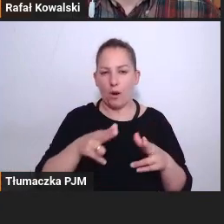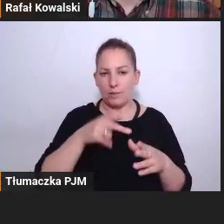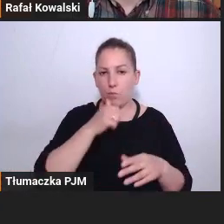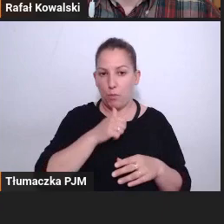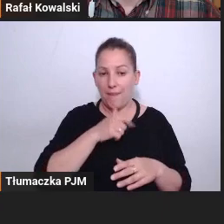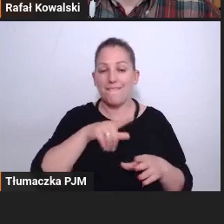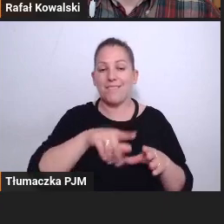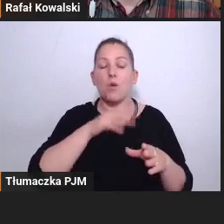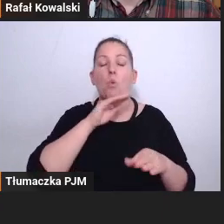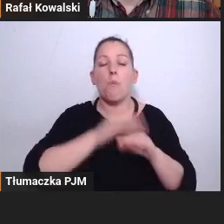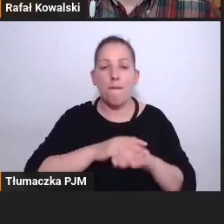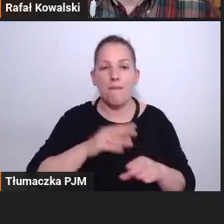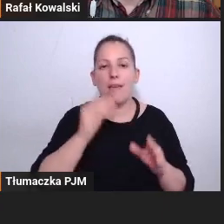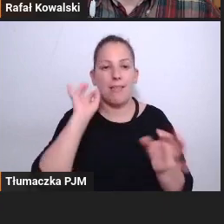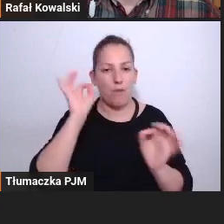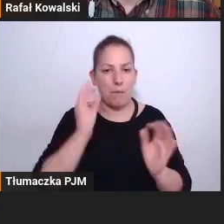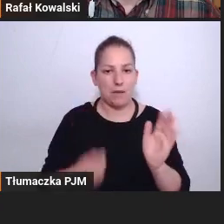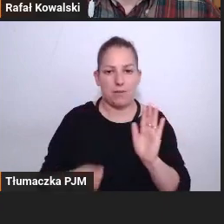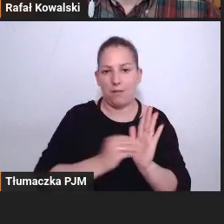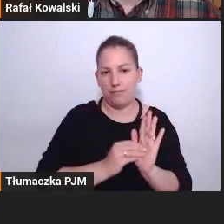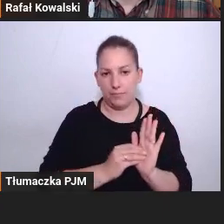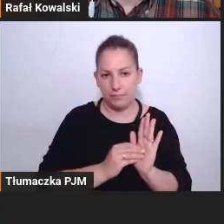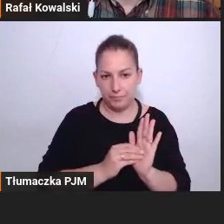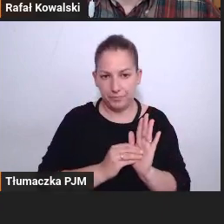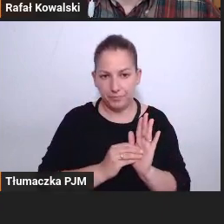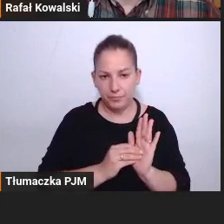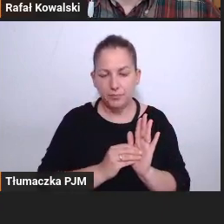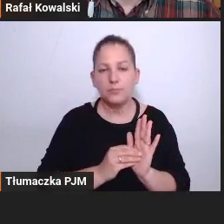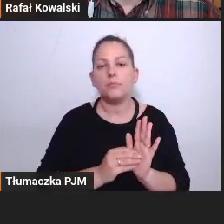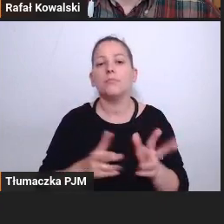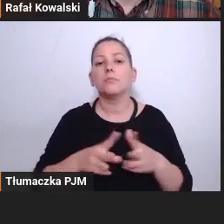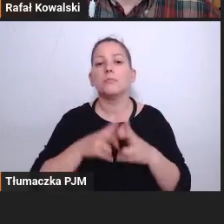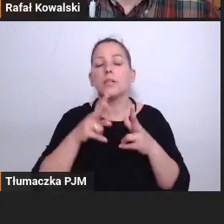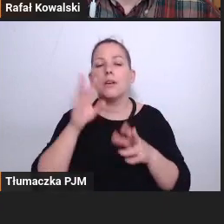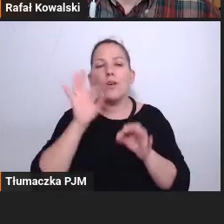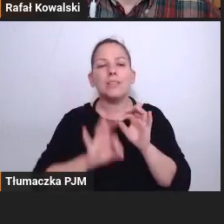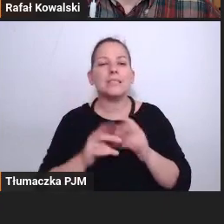powinniśmy tą informację zawrzeć. W